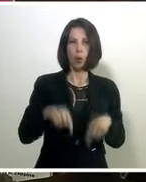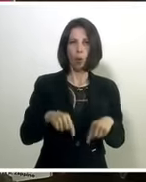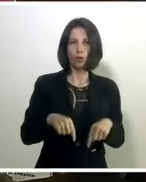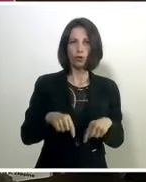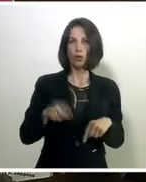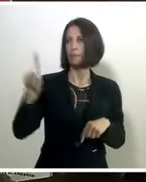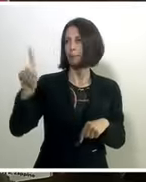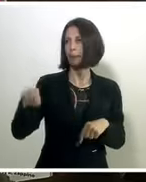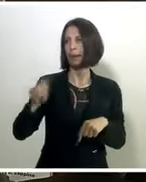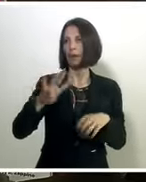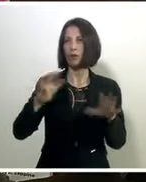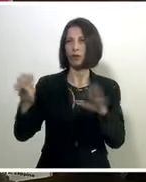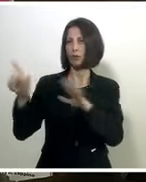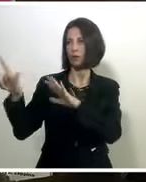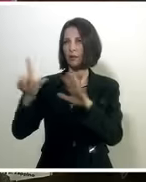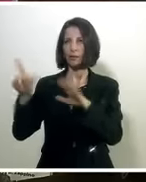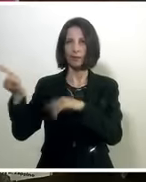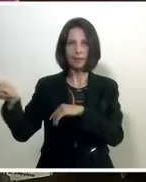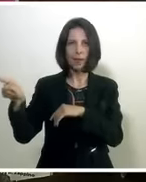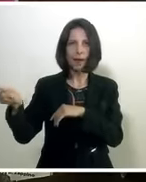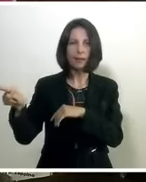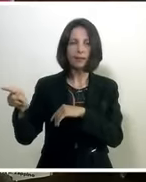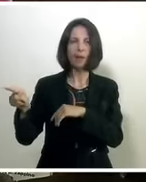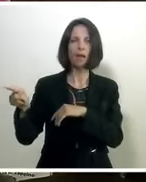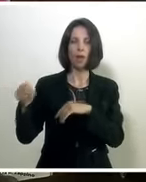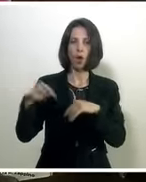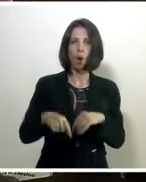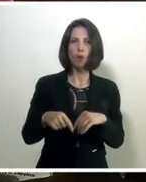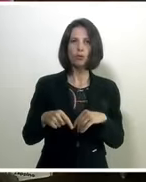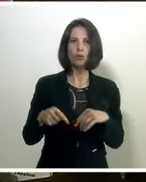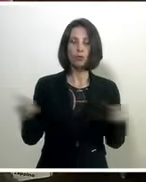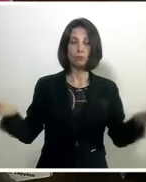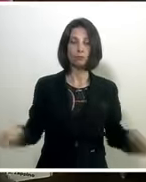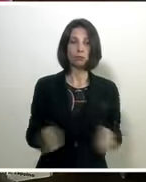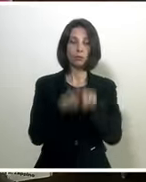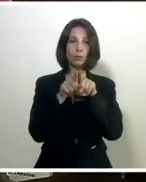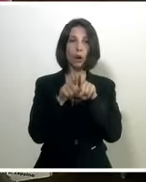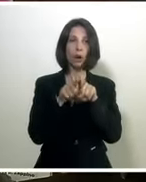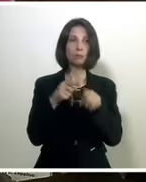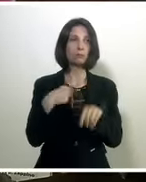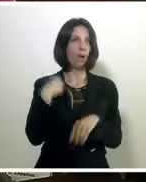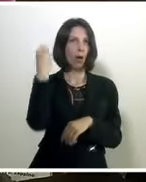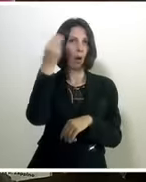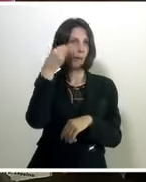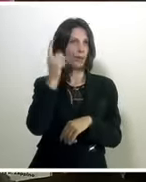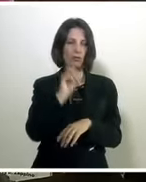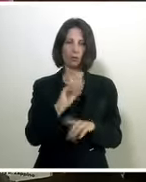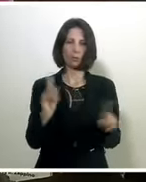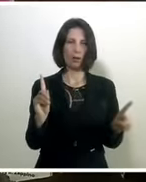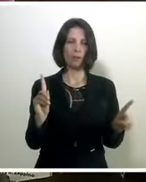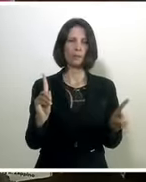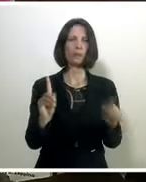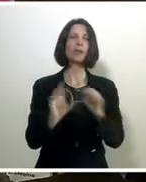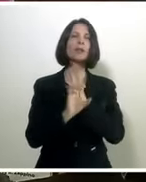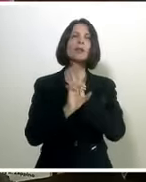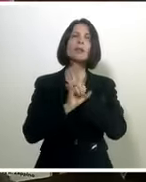Berlinguer aveva l'austerità dell'austerità è la medesima a mio avviso no anzitutto perché l'austerità del 77